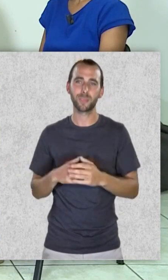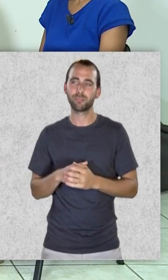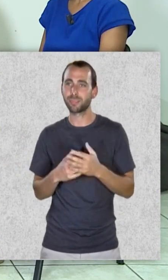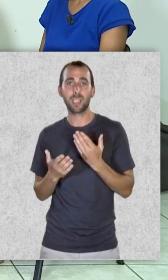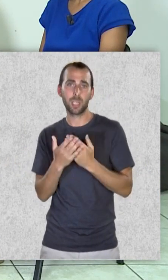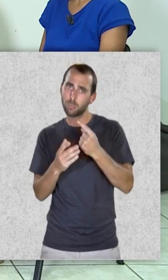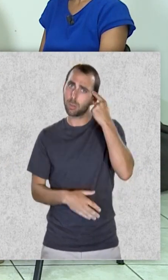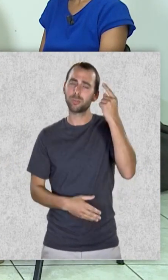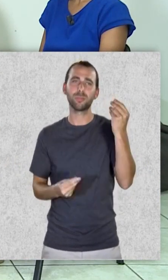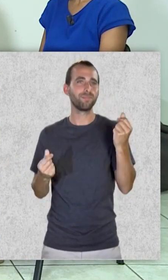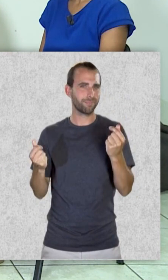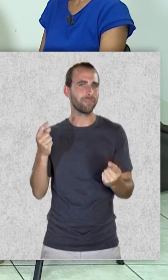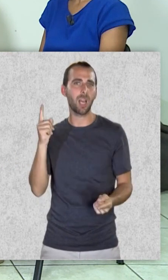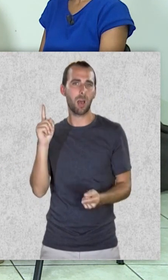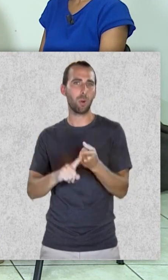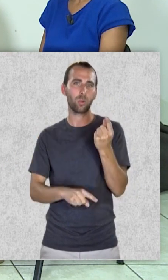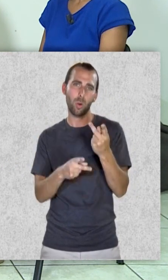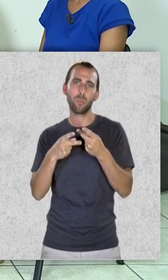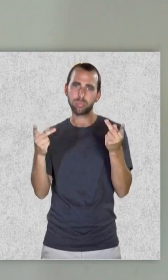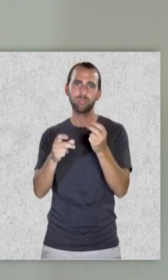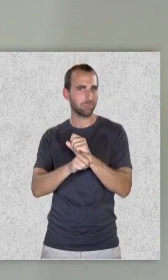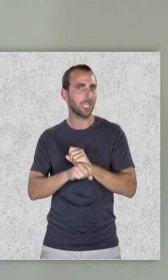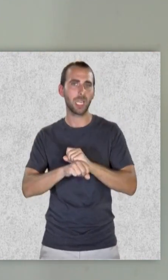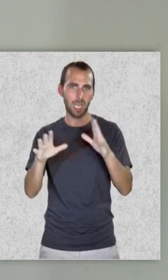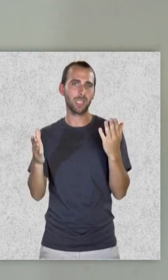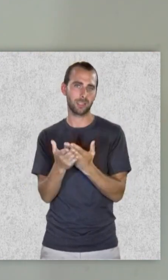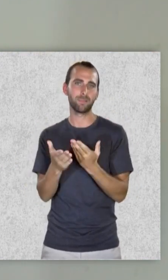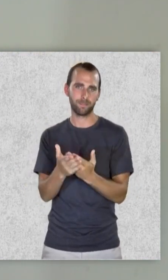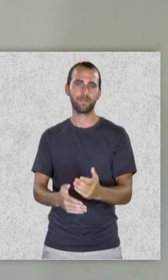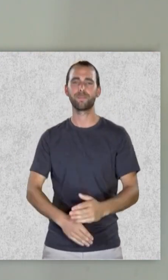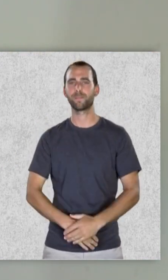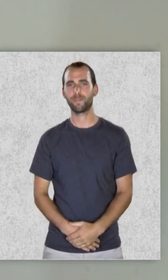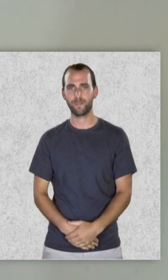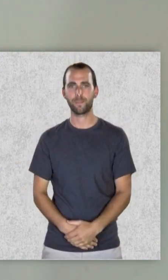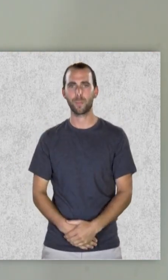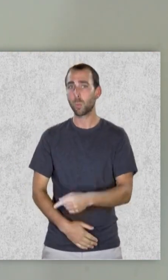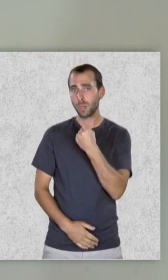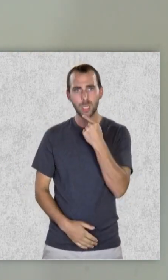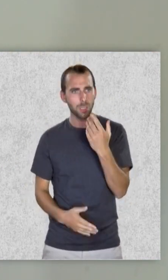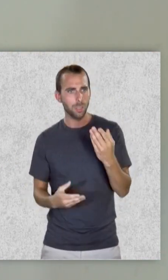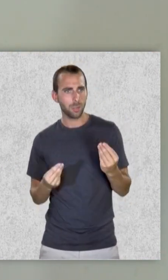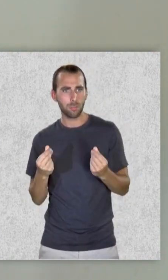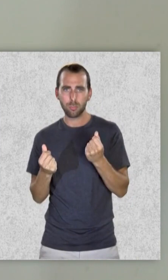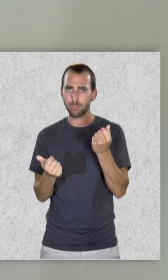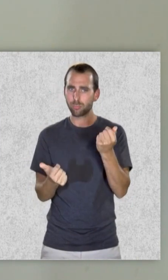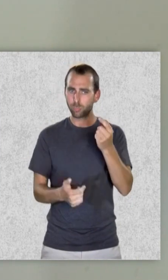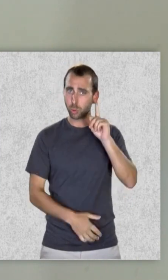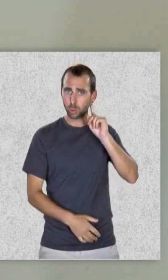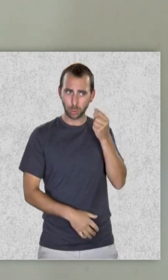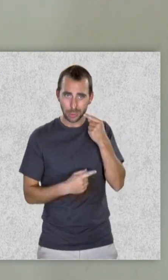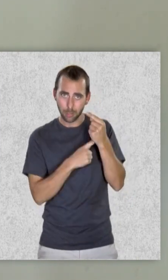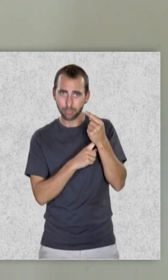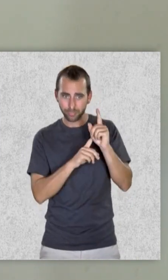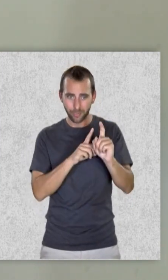important de souligner cet aspect-là aussi. Donc c'est plus une surdité qui